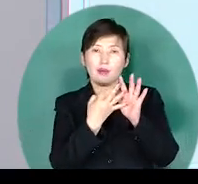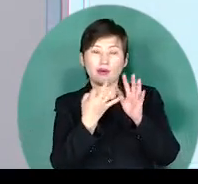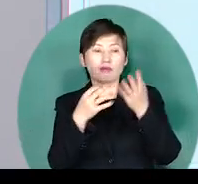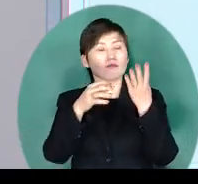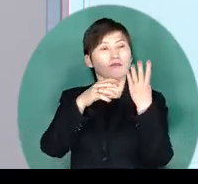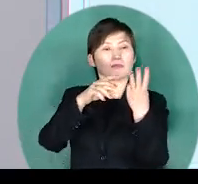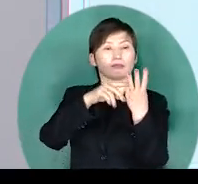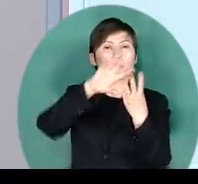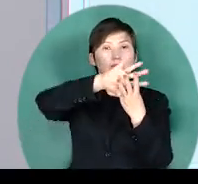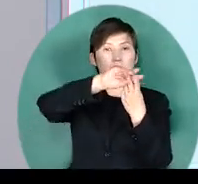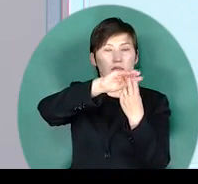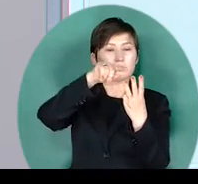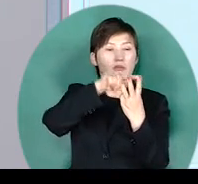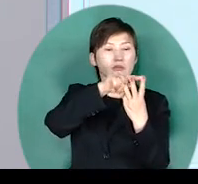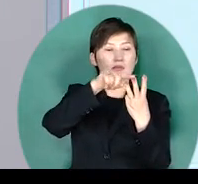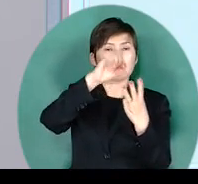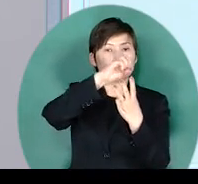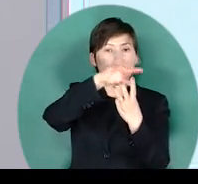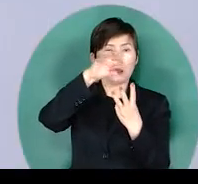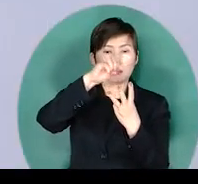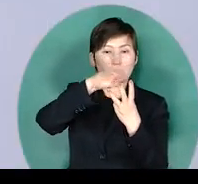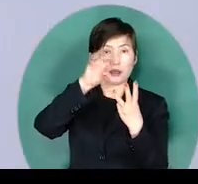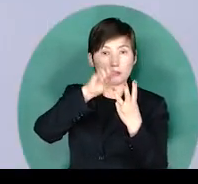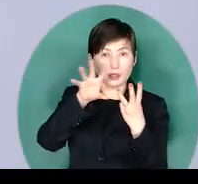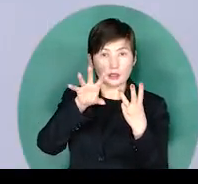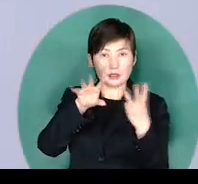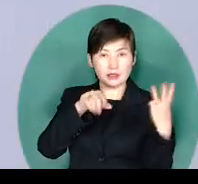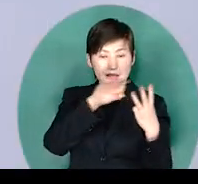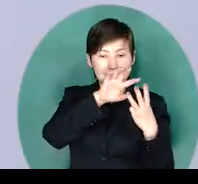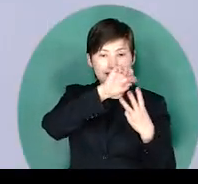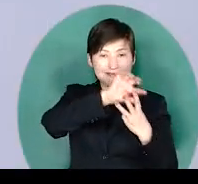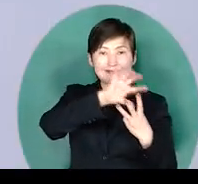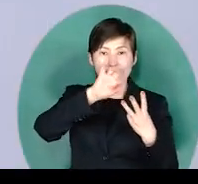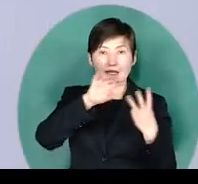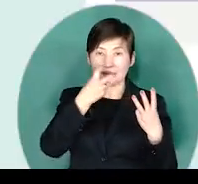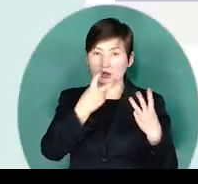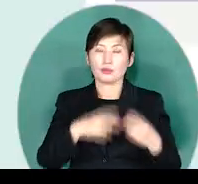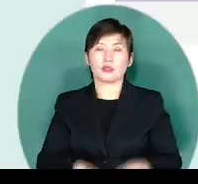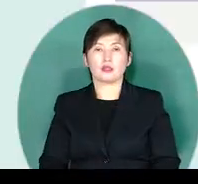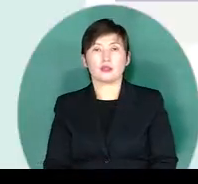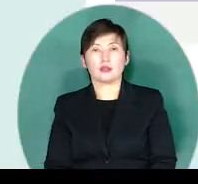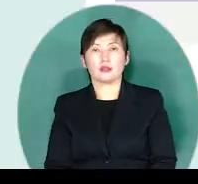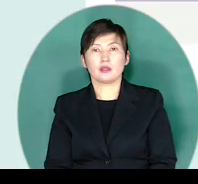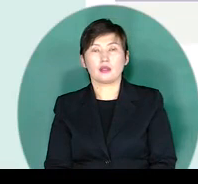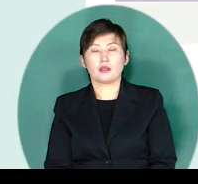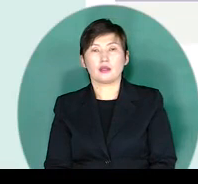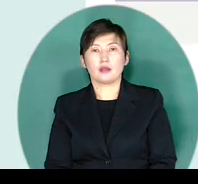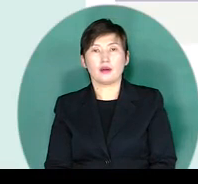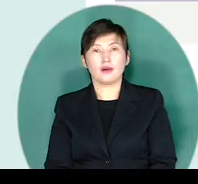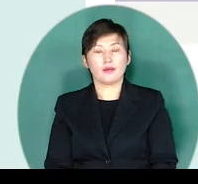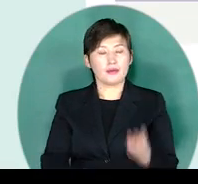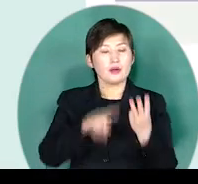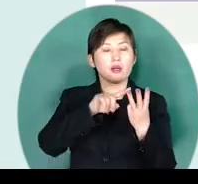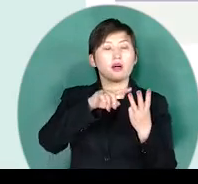ангиар задлаж болохыг бүгдээрээ хамтдаа харцгаая. Багшин самбарт орон ангийн үснэгтээ байршуулсан байна. Энэ орон ангийн үснэгт